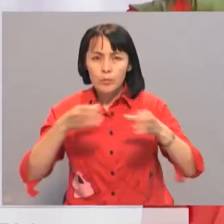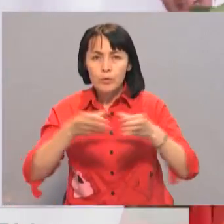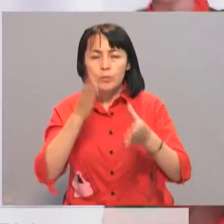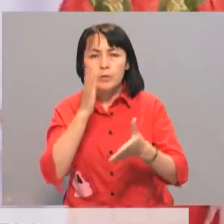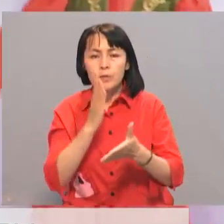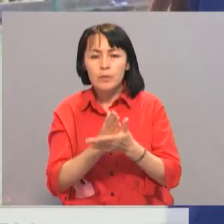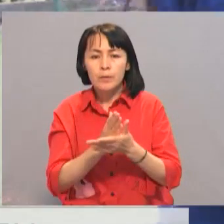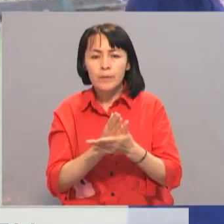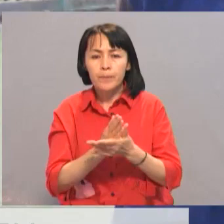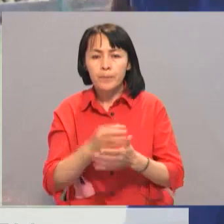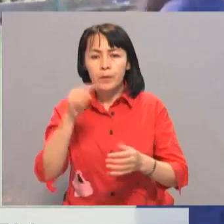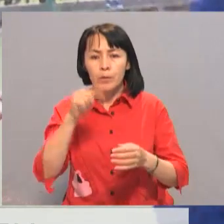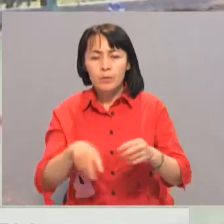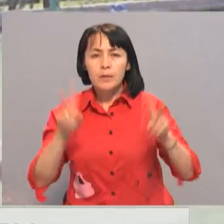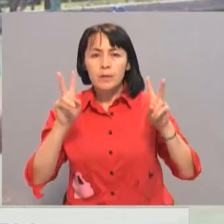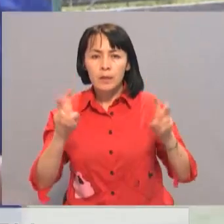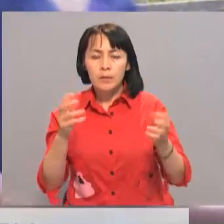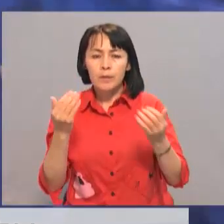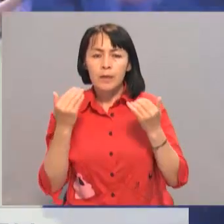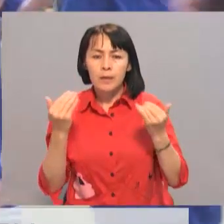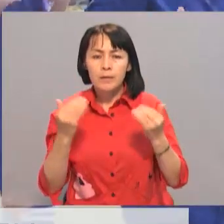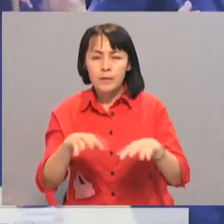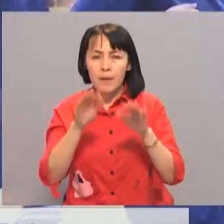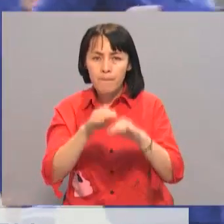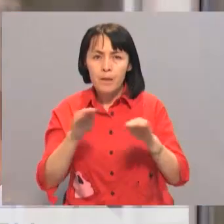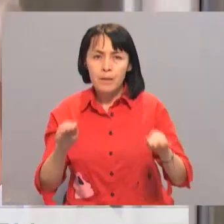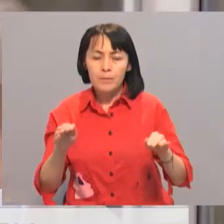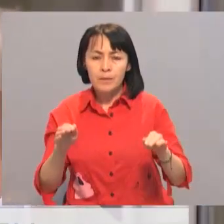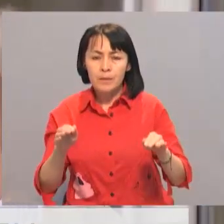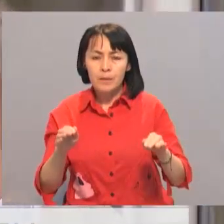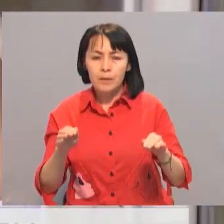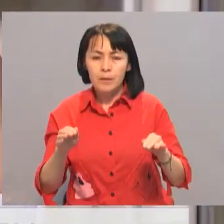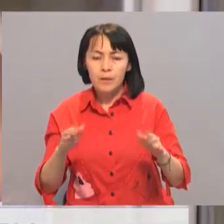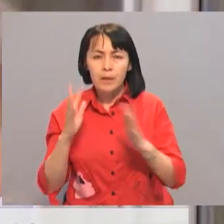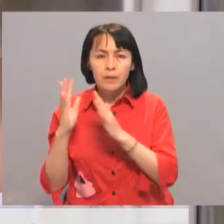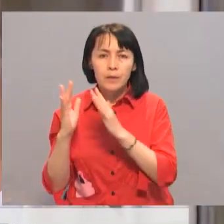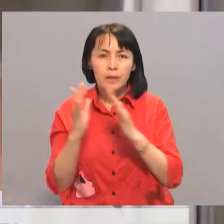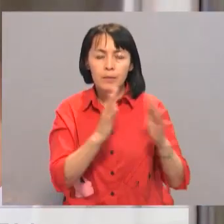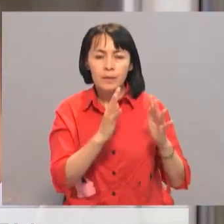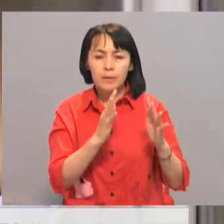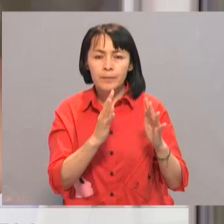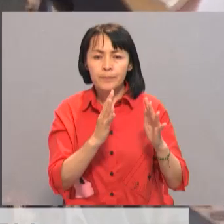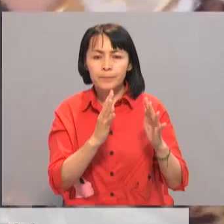жұмыс жасайды. Осы тақырыпта қазір балдарымыздың мынау табиғатта